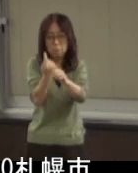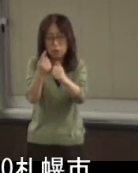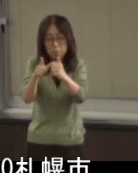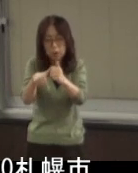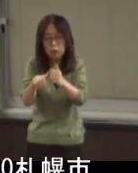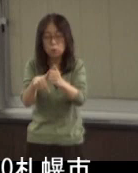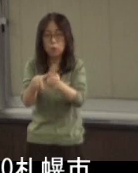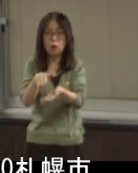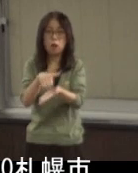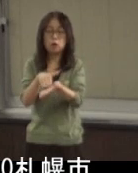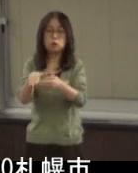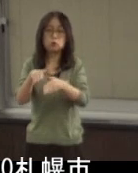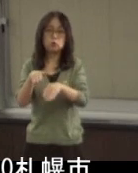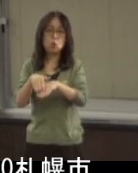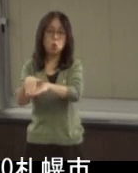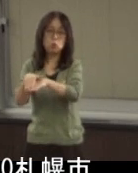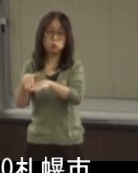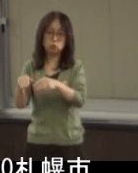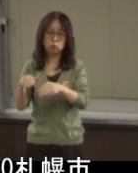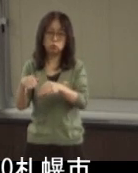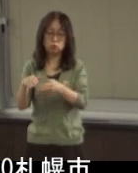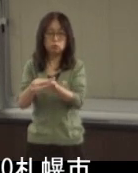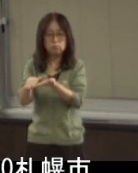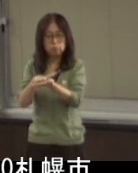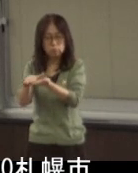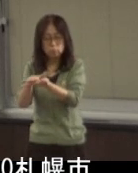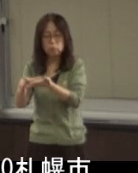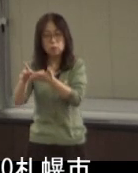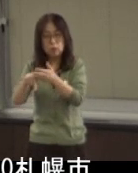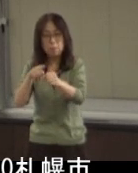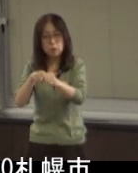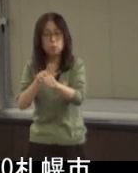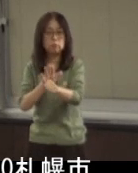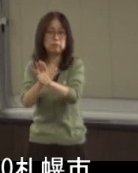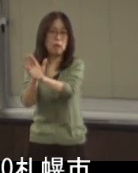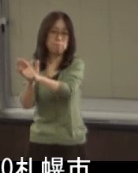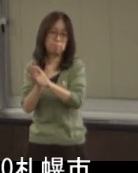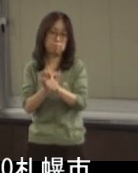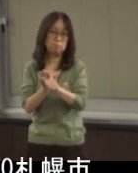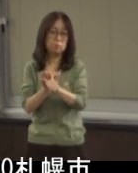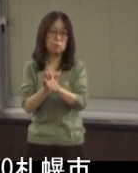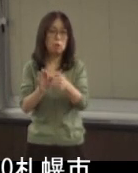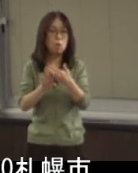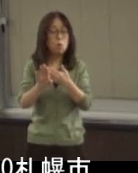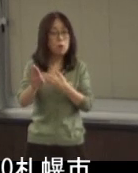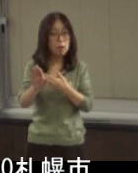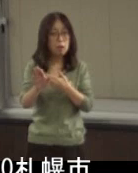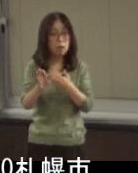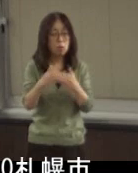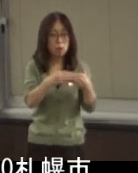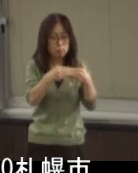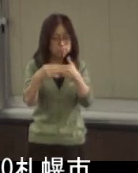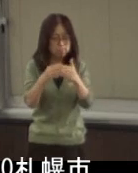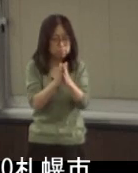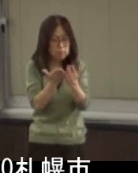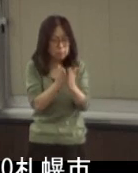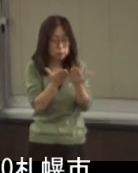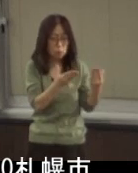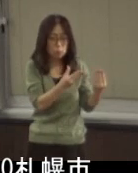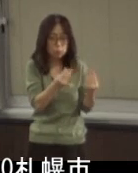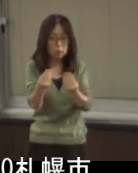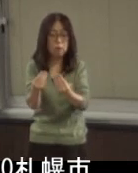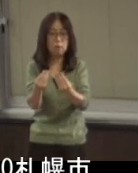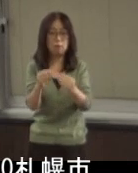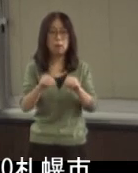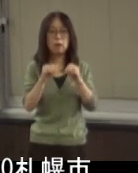援ということも行ってまいりたいと考えております。加えまして、手引き書に沿った感染防止対策